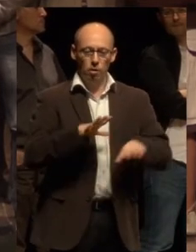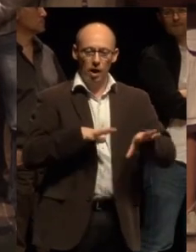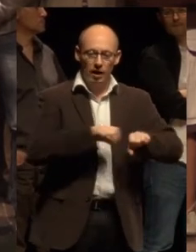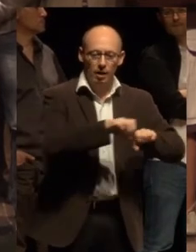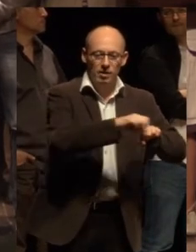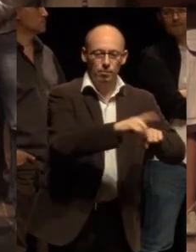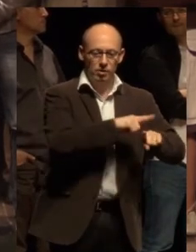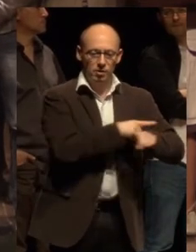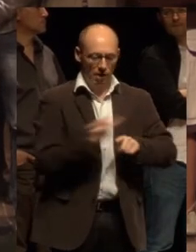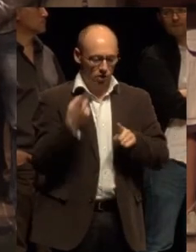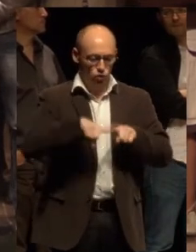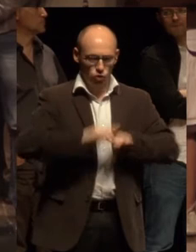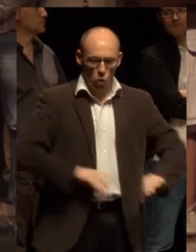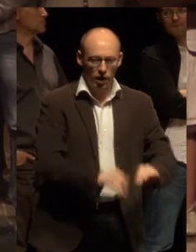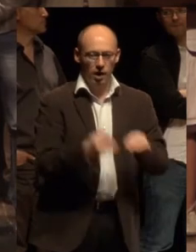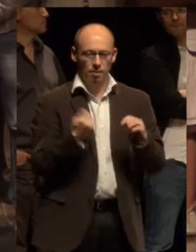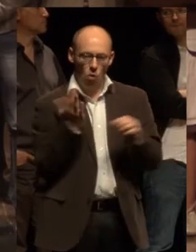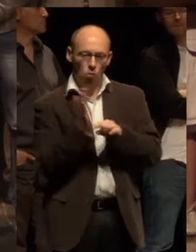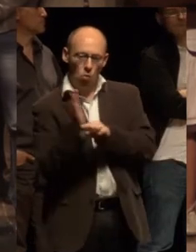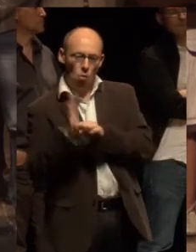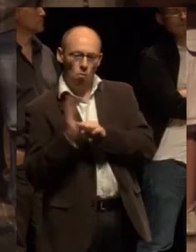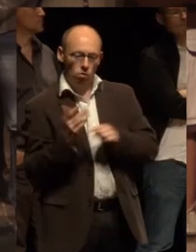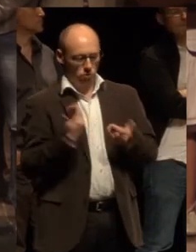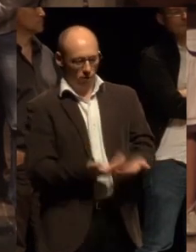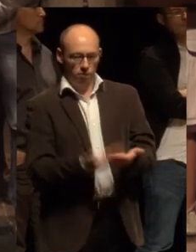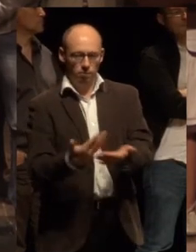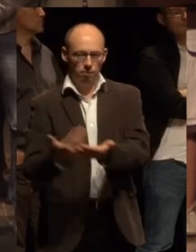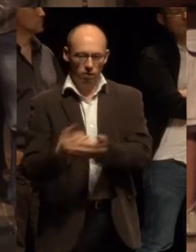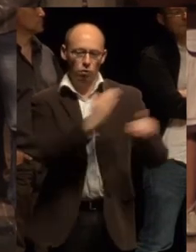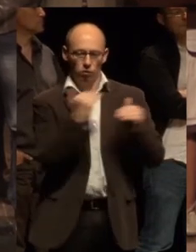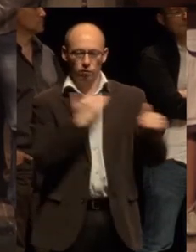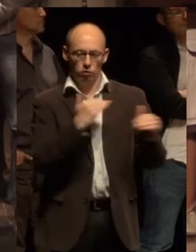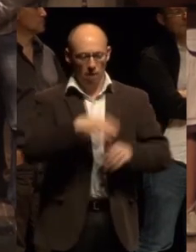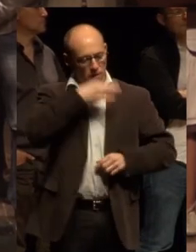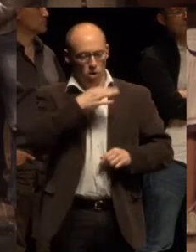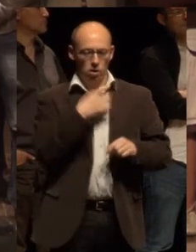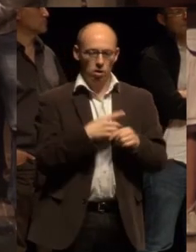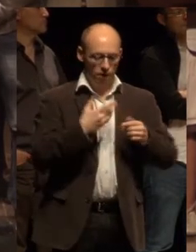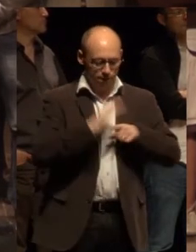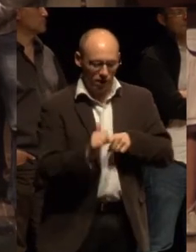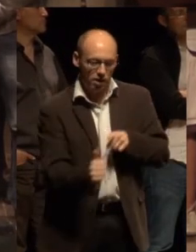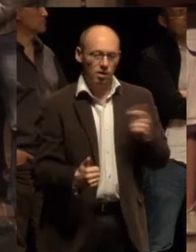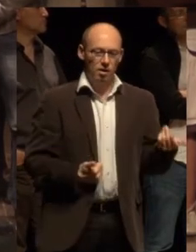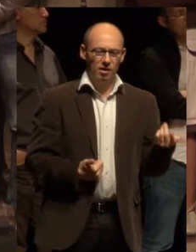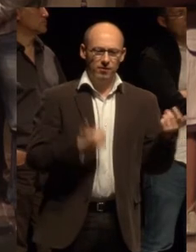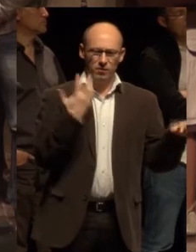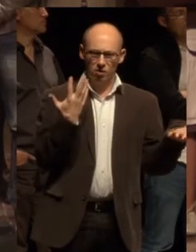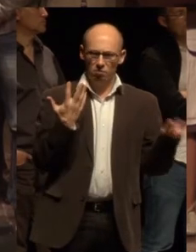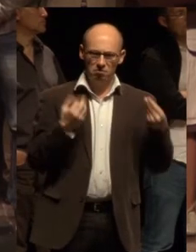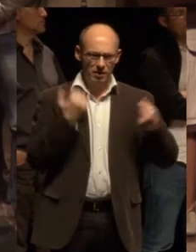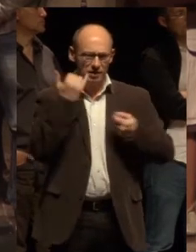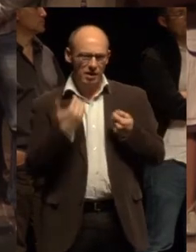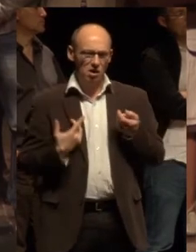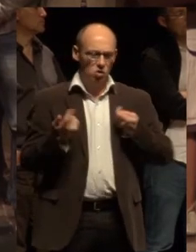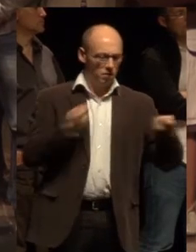à petit par des actions concrètes, par le crédit qu'on peut avoir sur notre parole. Je ne partage pas l'idée selon laquelle on